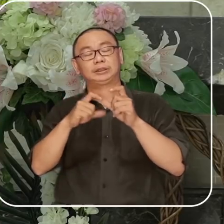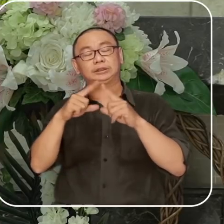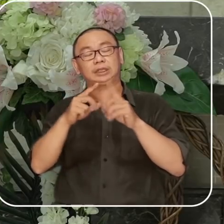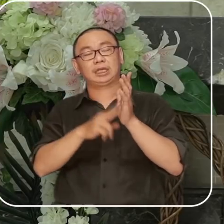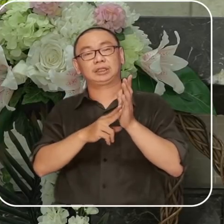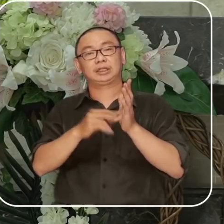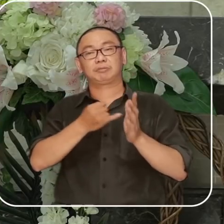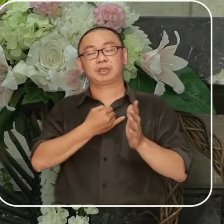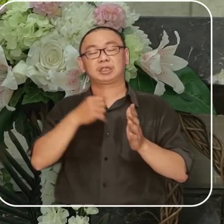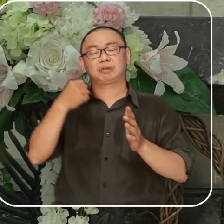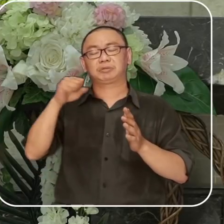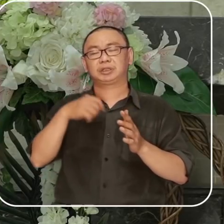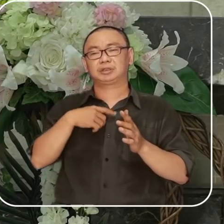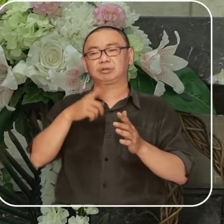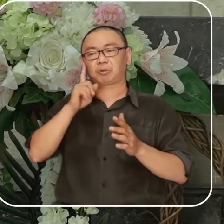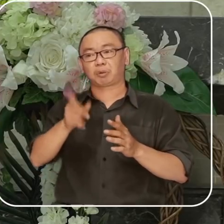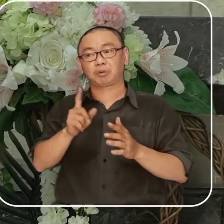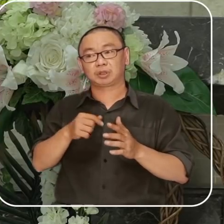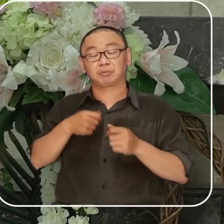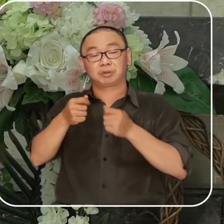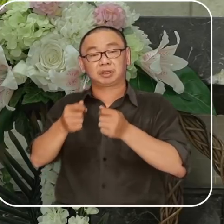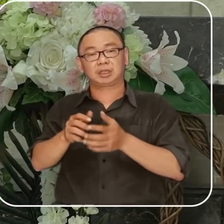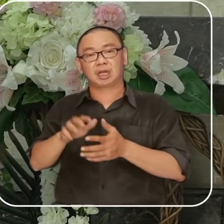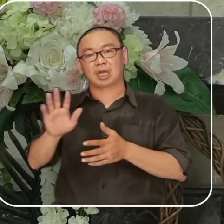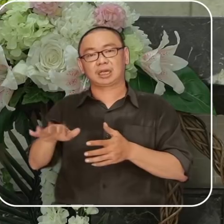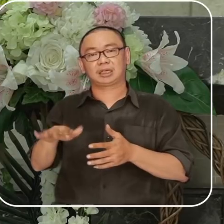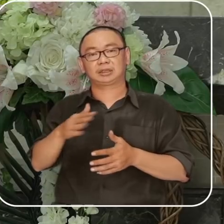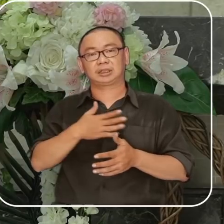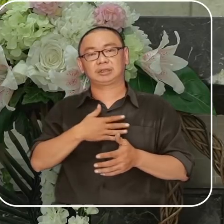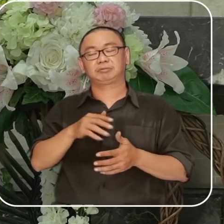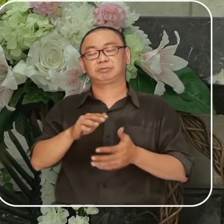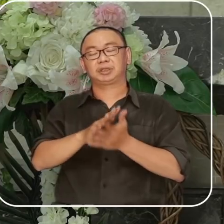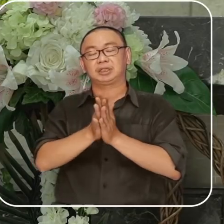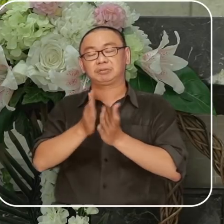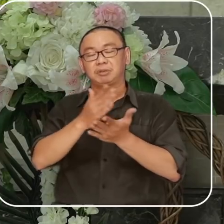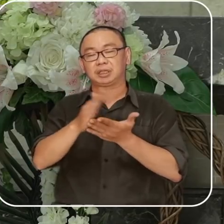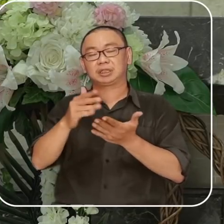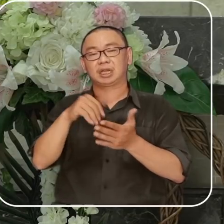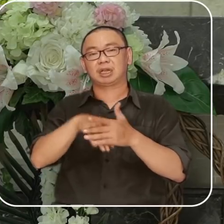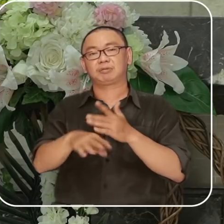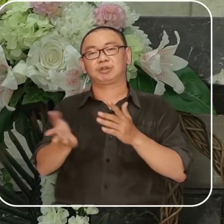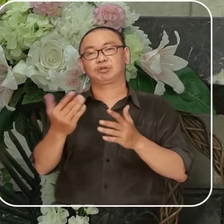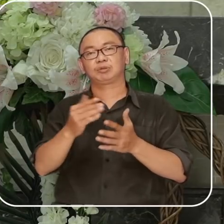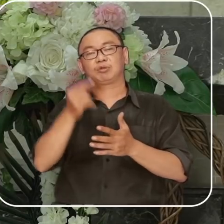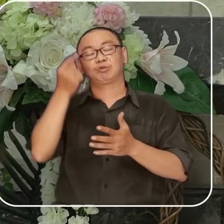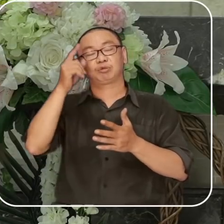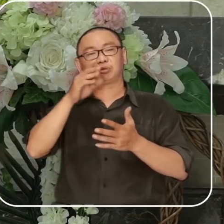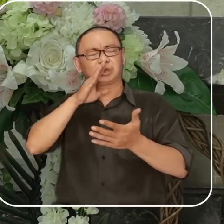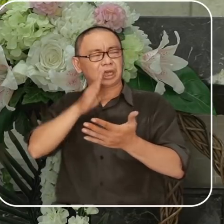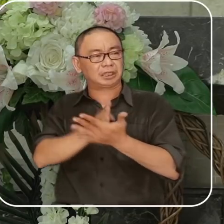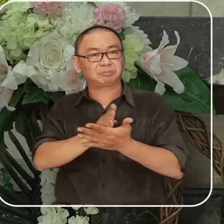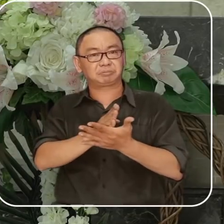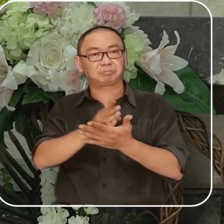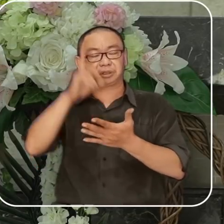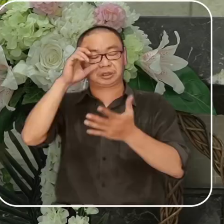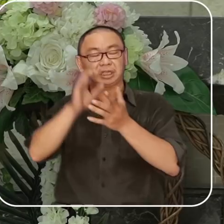bisa diganggu-gugat, yang saya berikan kepada anak-anak menjadi bagian dalam hidupnya untuk yakin percaya